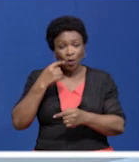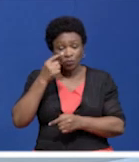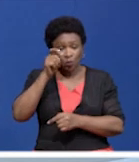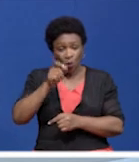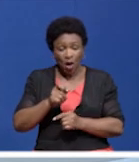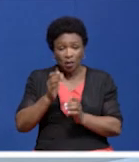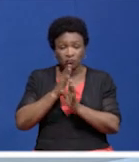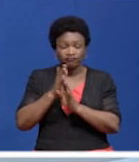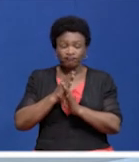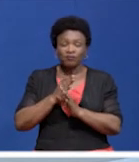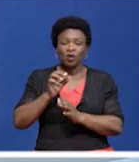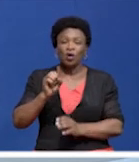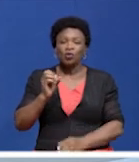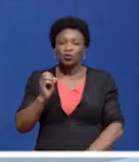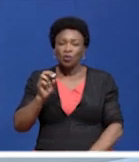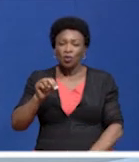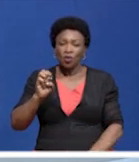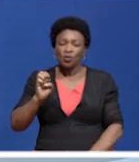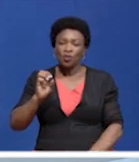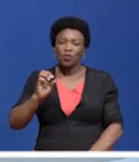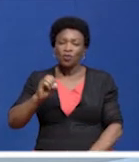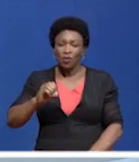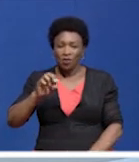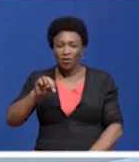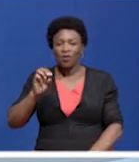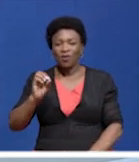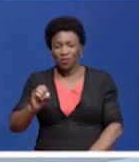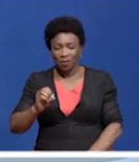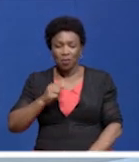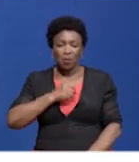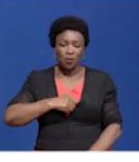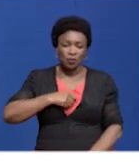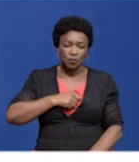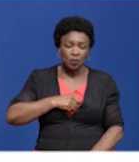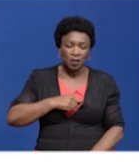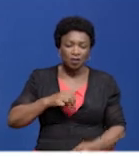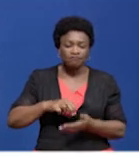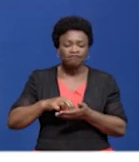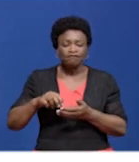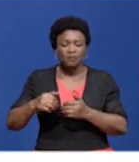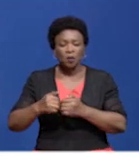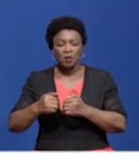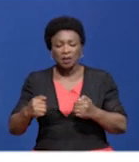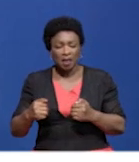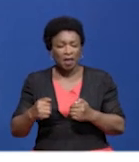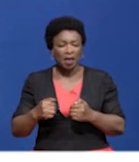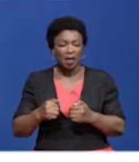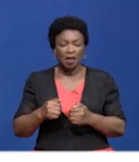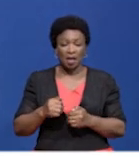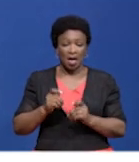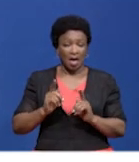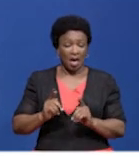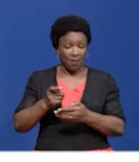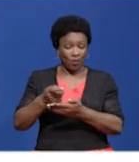zota k mau hun watu wataan sasa keng mazinga ya kueng na watu weng kwa maana kama uniwa